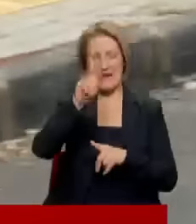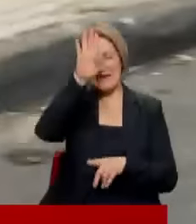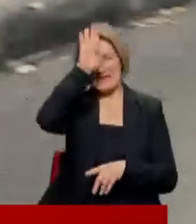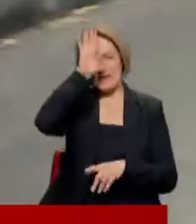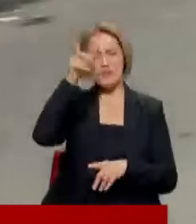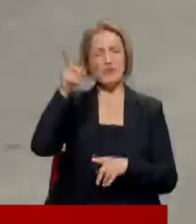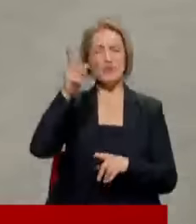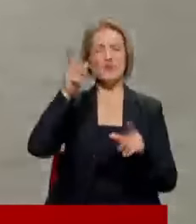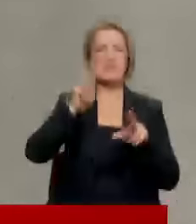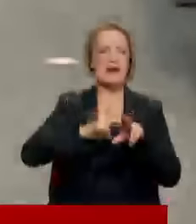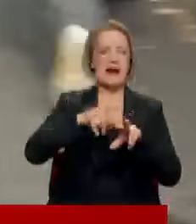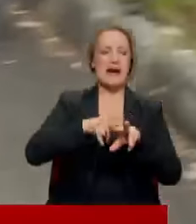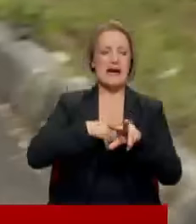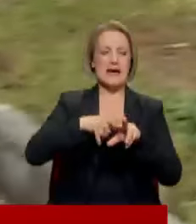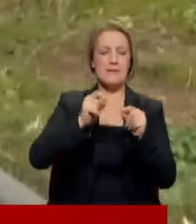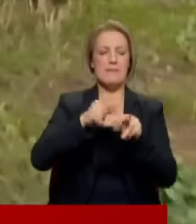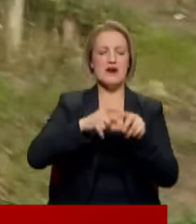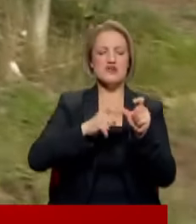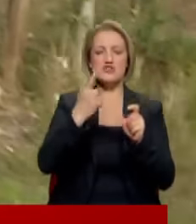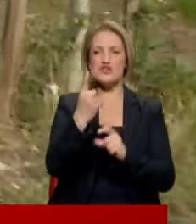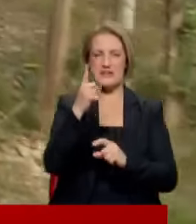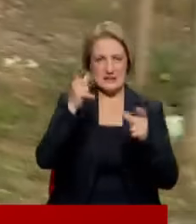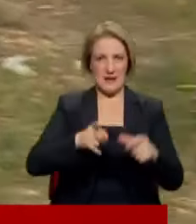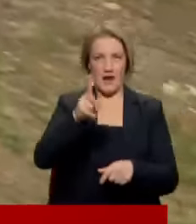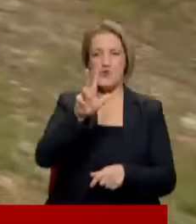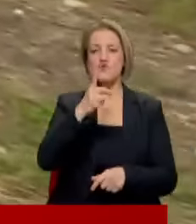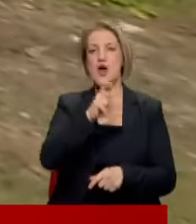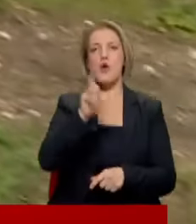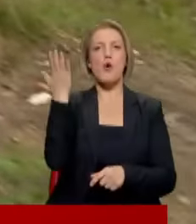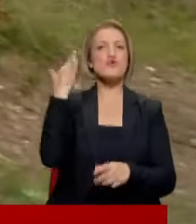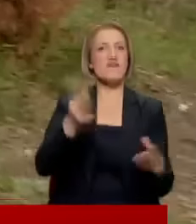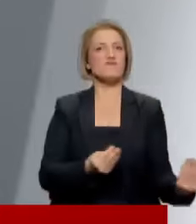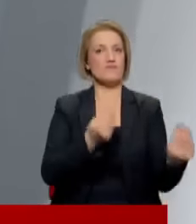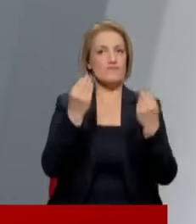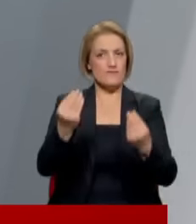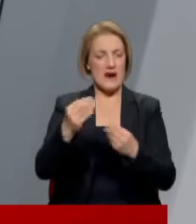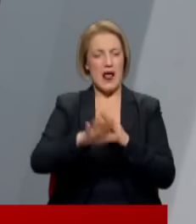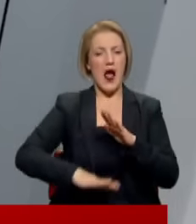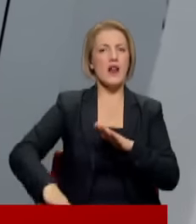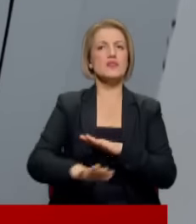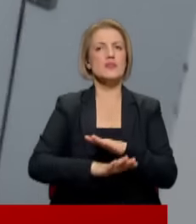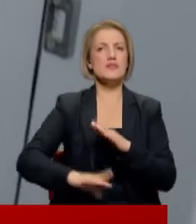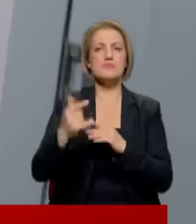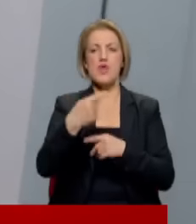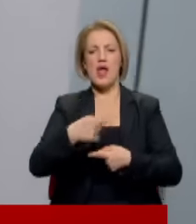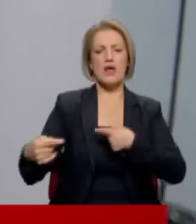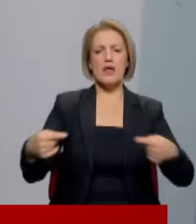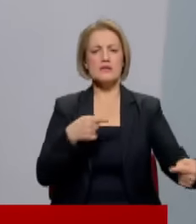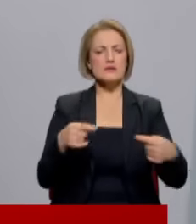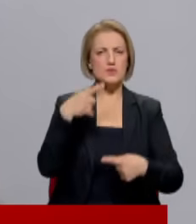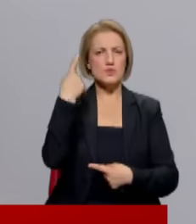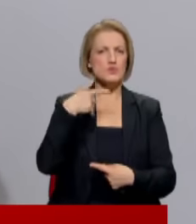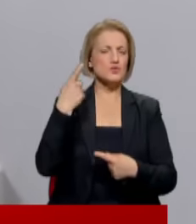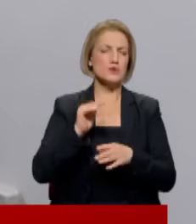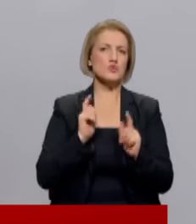Başakşehir Kayabaşı 3 ay önce teslim ettiği konutlarda oturanlar başta altyapı olmak üzere birçok eksiklik nedeniyle